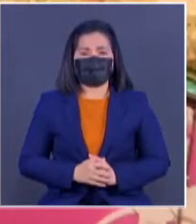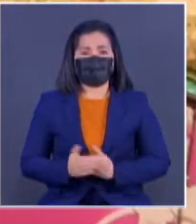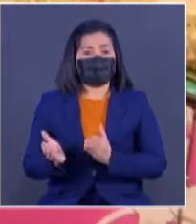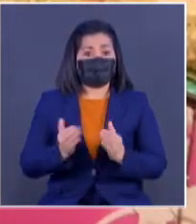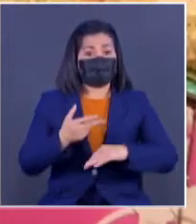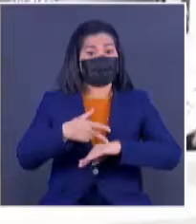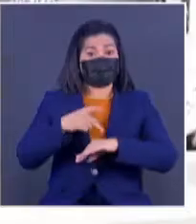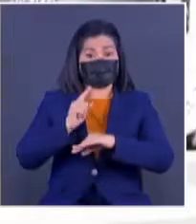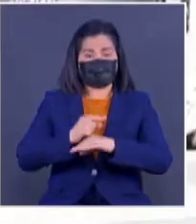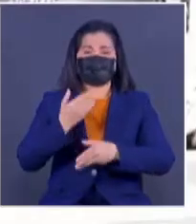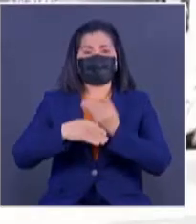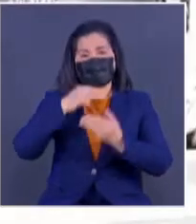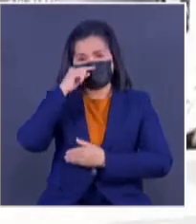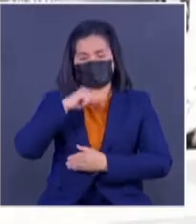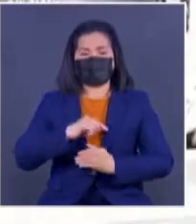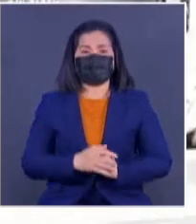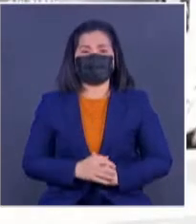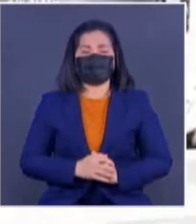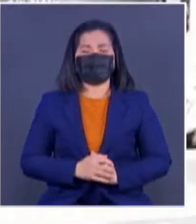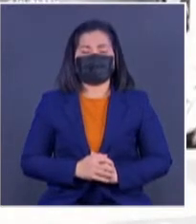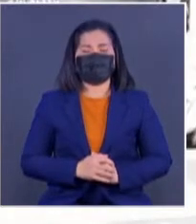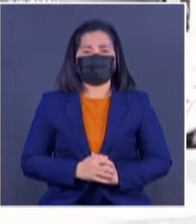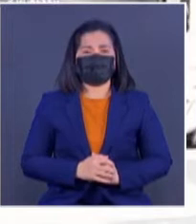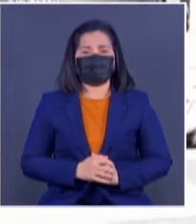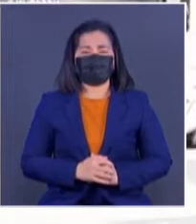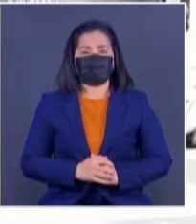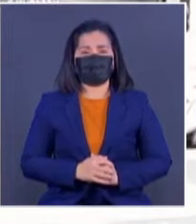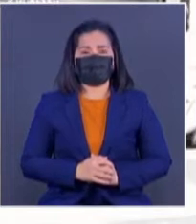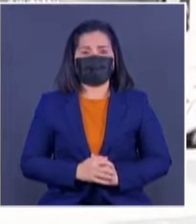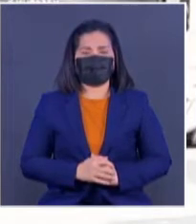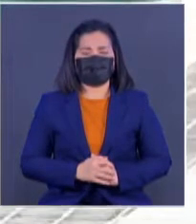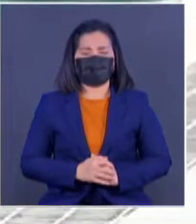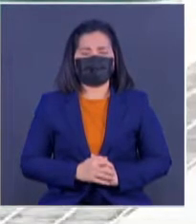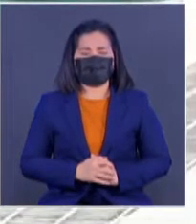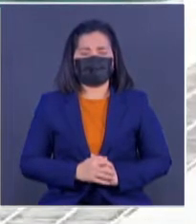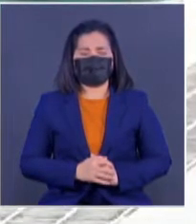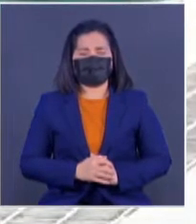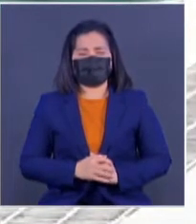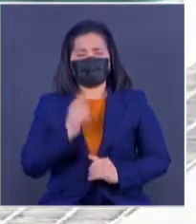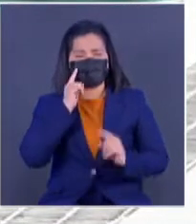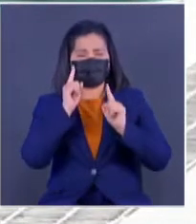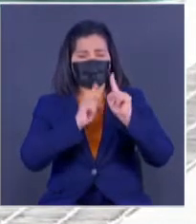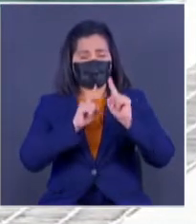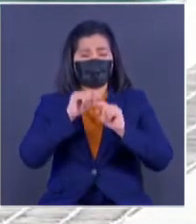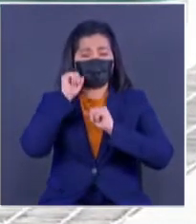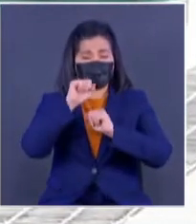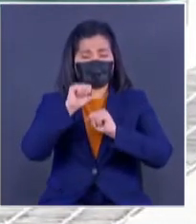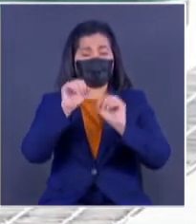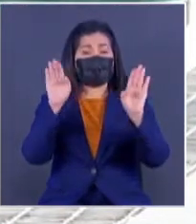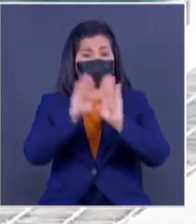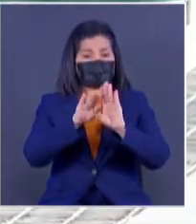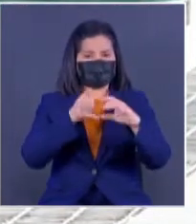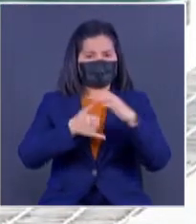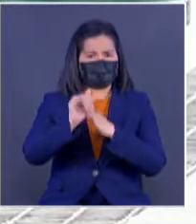กรรมการหอการค้าไทยและสภาหอการค้าแห่งประเทศไทยนายสนั่งอังอุบลกุลก็มีการประเมินว่ามาตรการล็อกดาวน์ในช่วง14